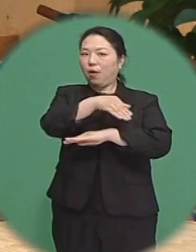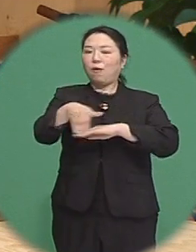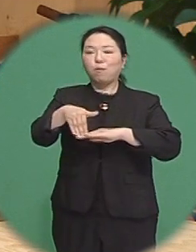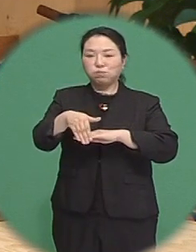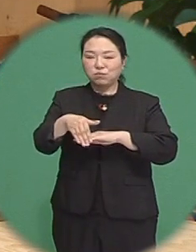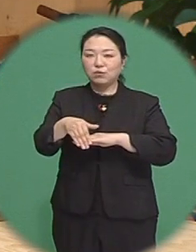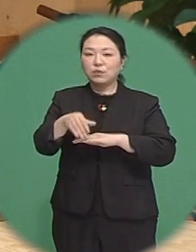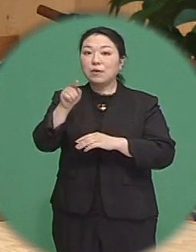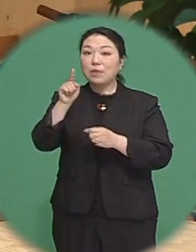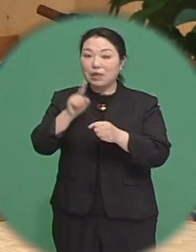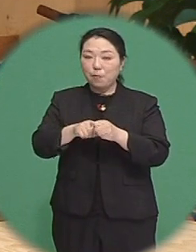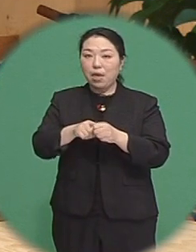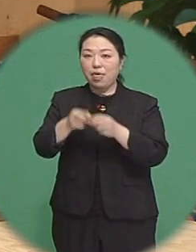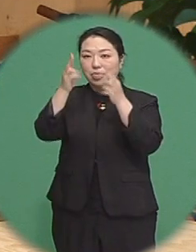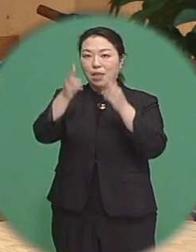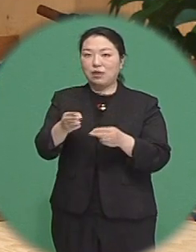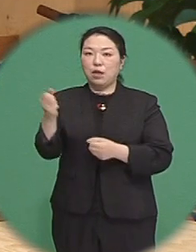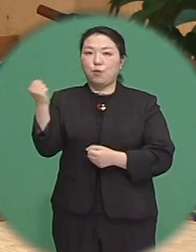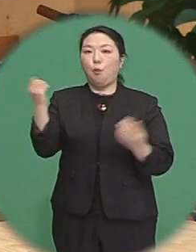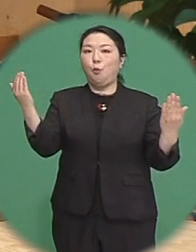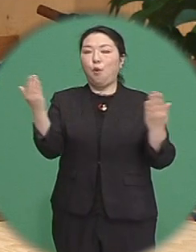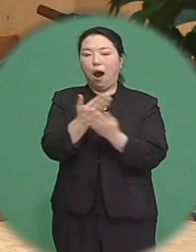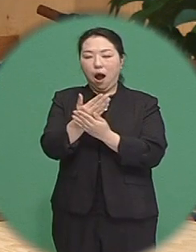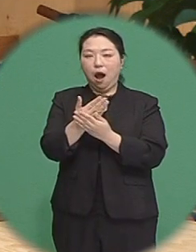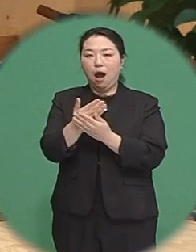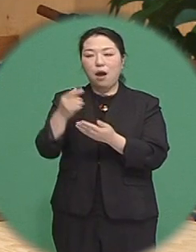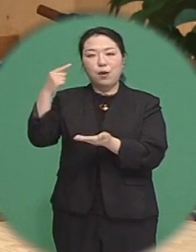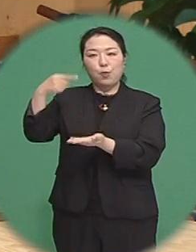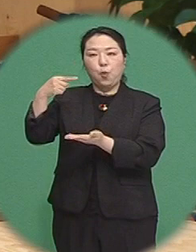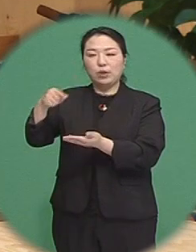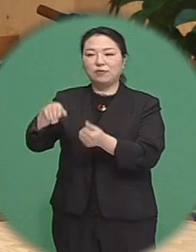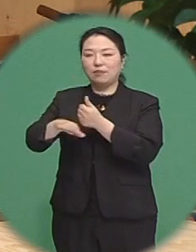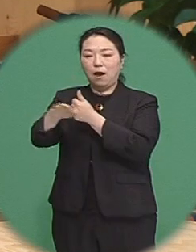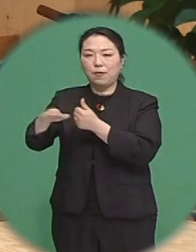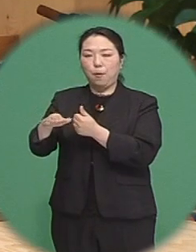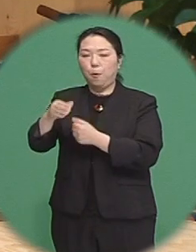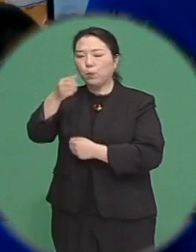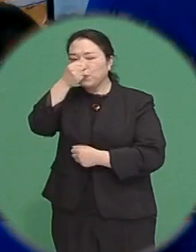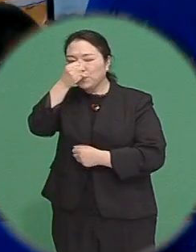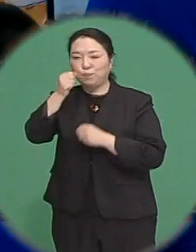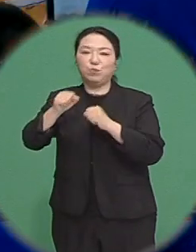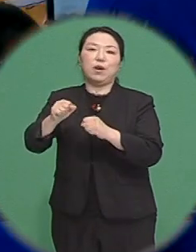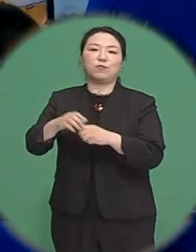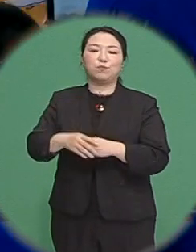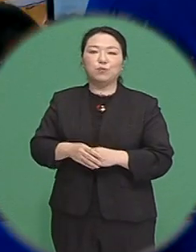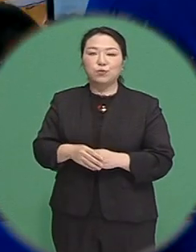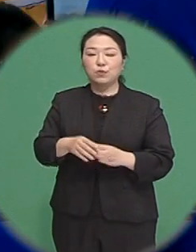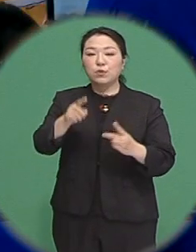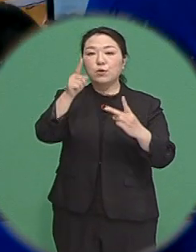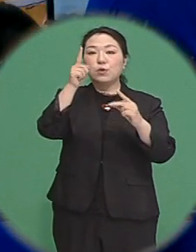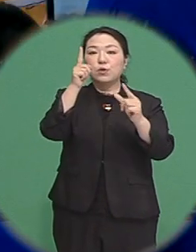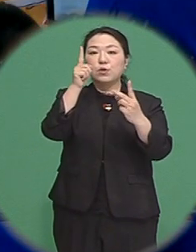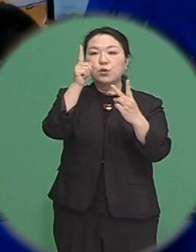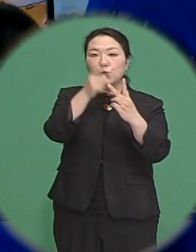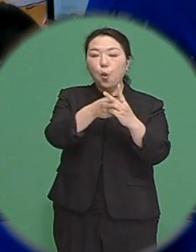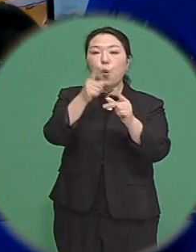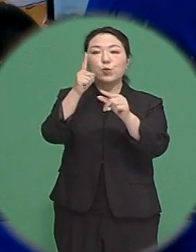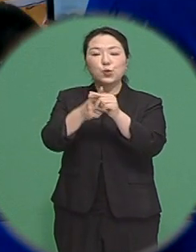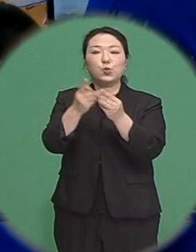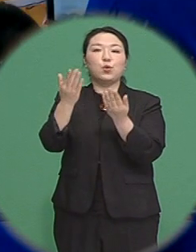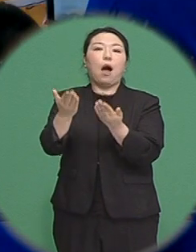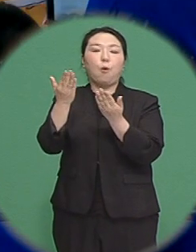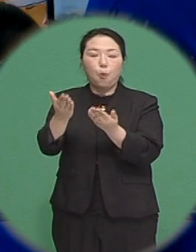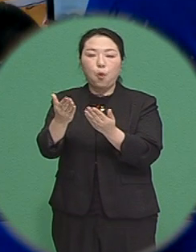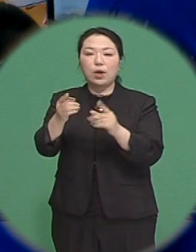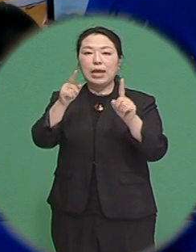ため体制強化を図り教育環境を充実させていきます市内の小中学校には1人1台のタブレット